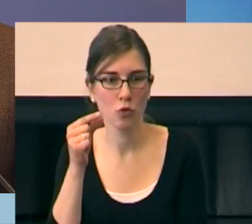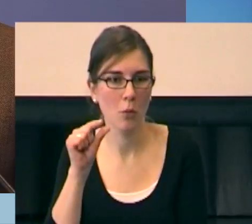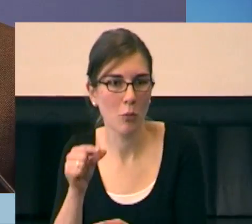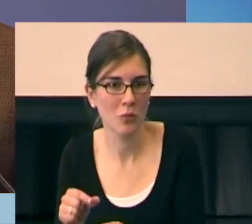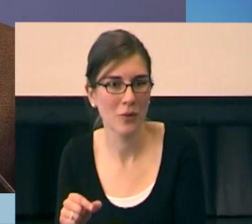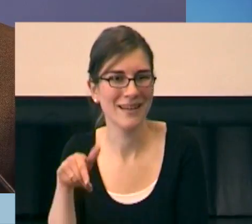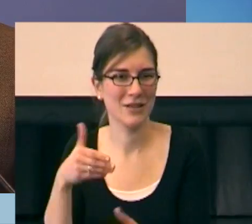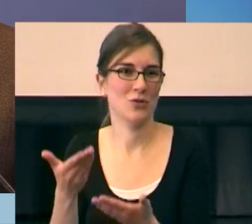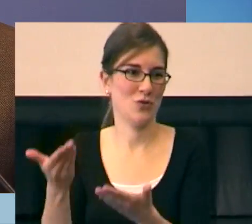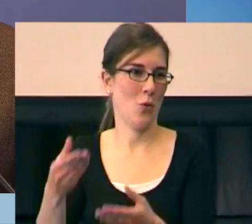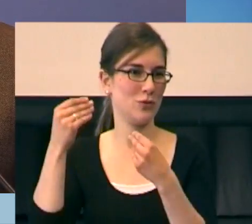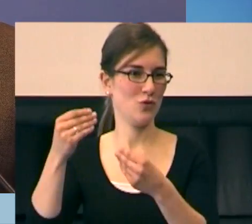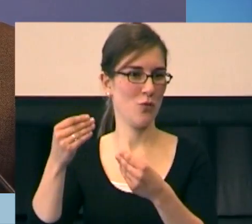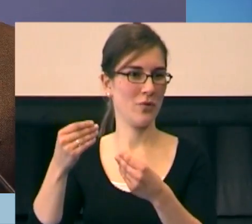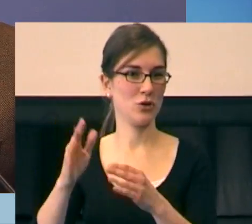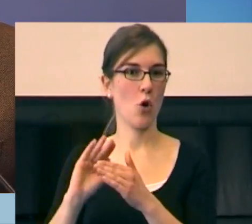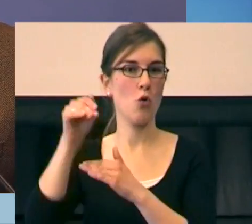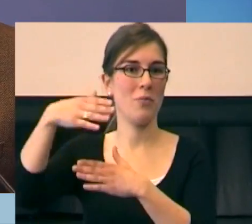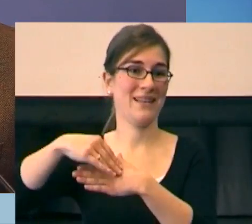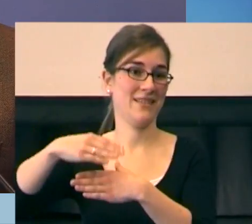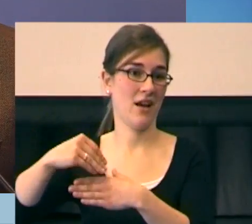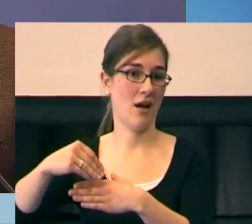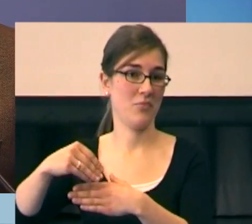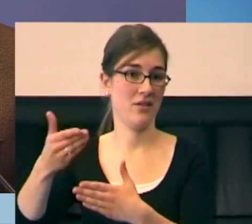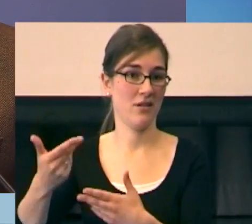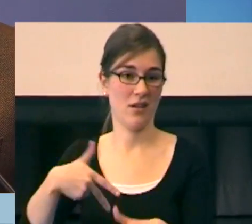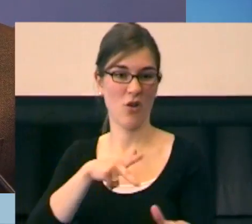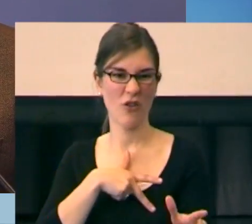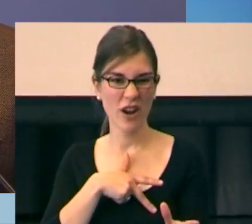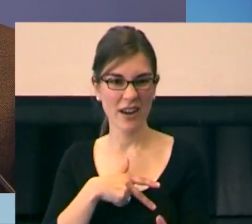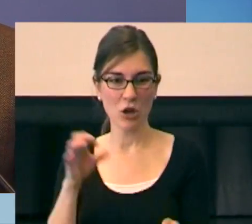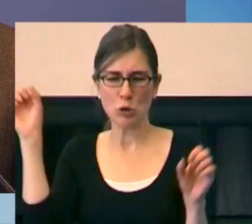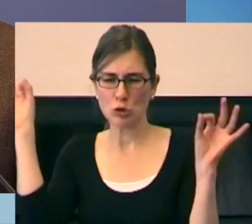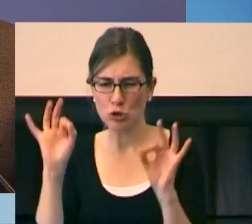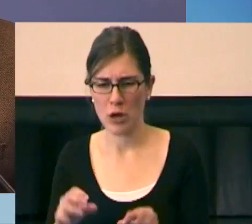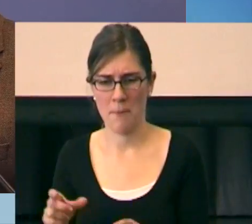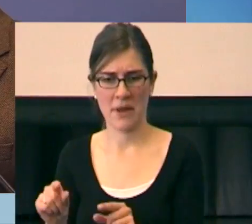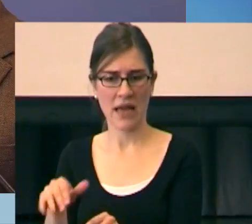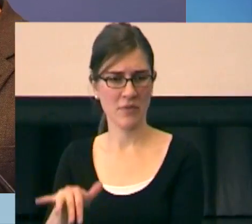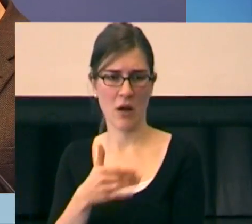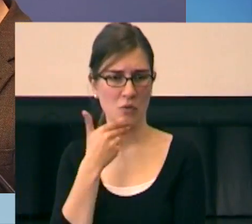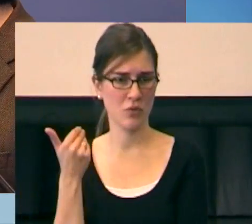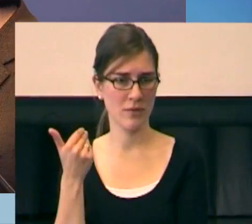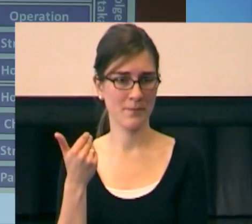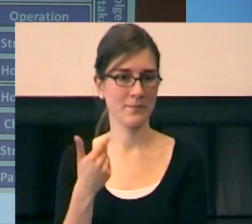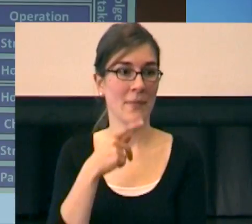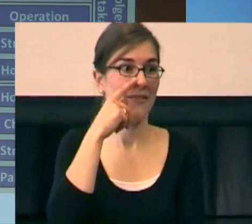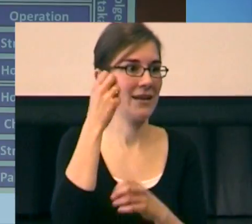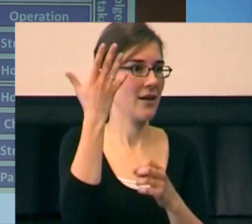klassische Übertherapie. Wenn sich so ein Fall durch irgendetwas im Vorfeld vermeiden lässt, sollte man das auf jeden Fall tun.